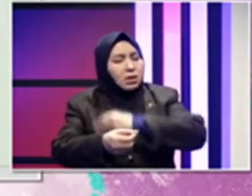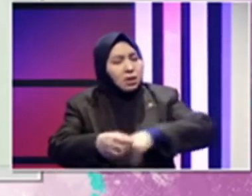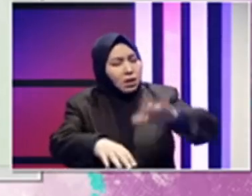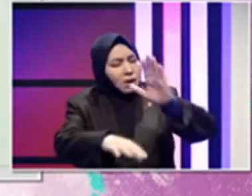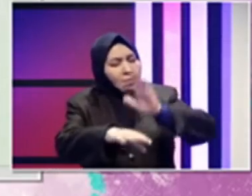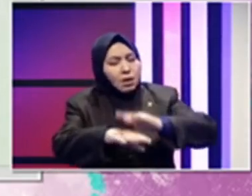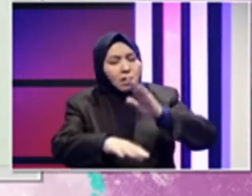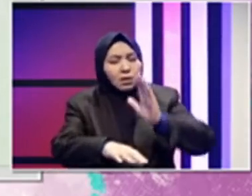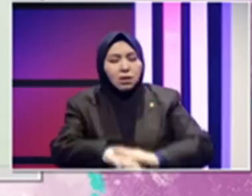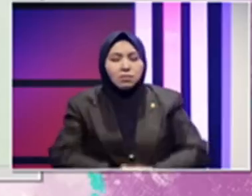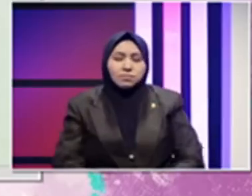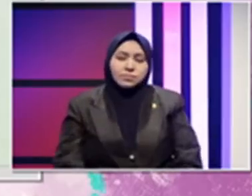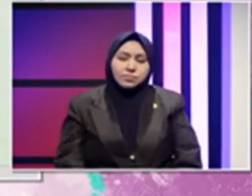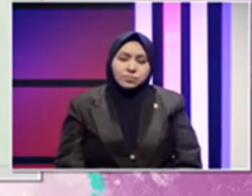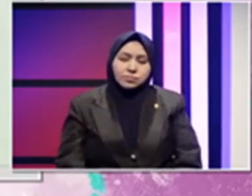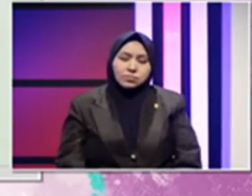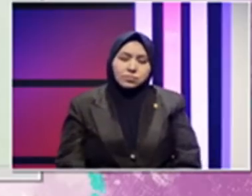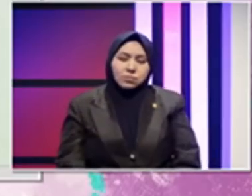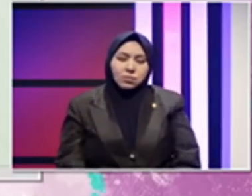نذير